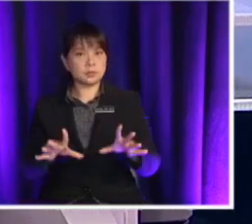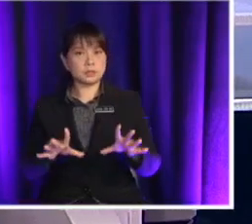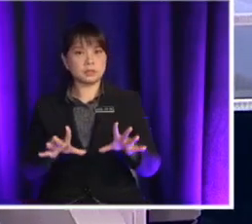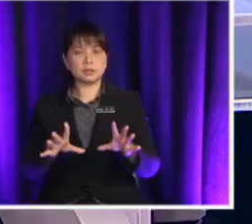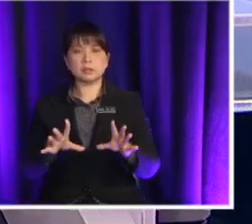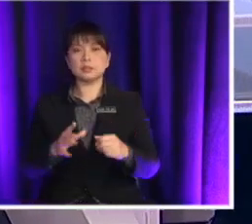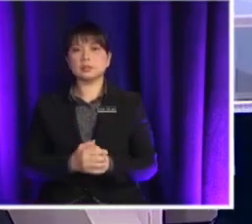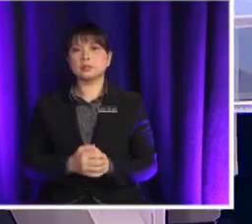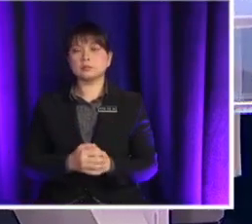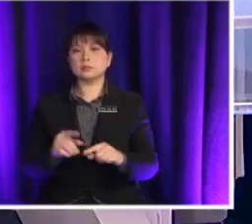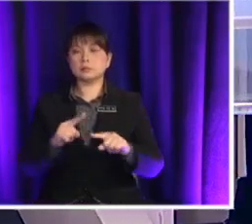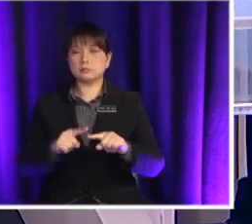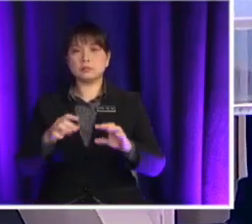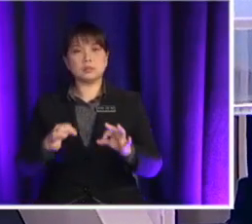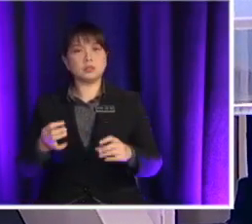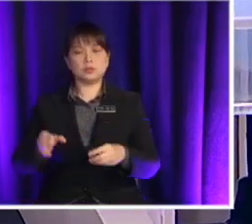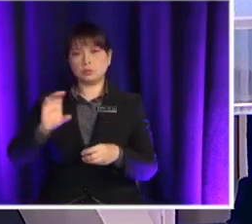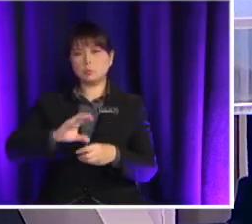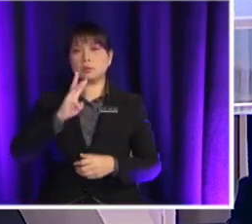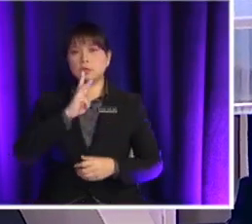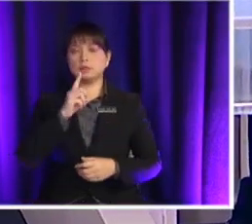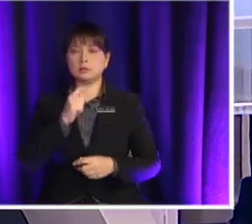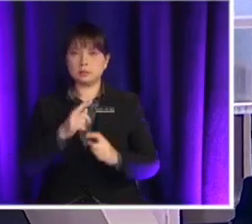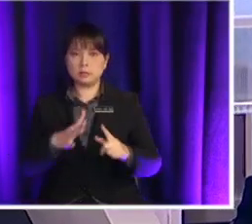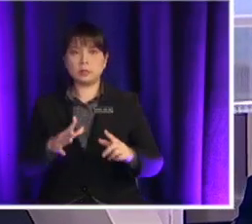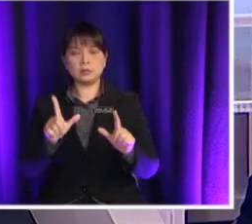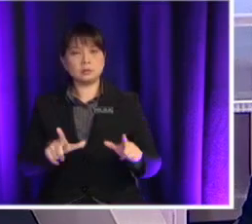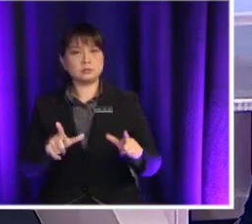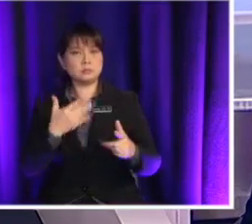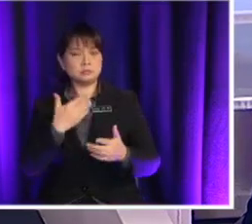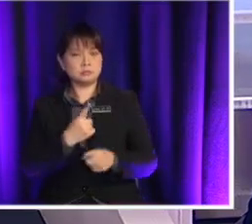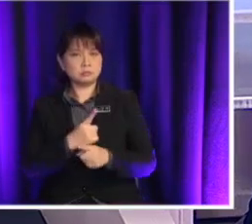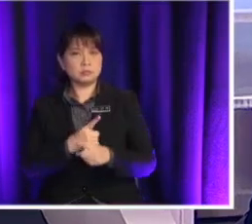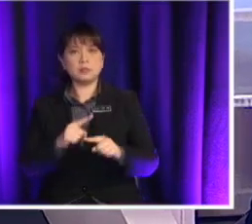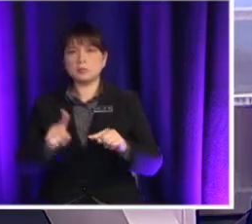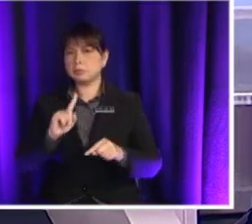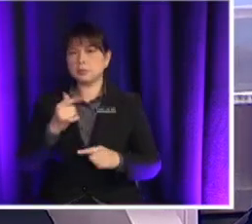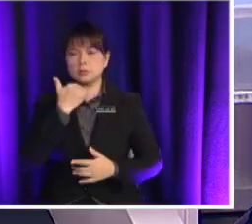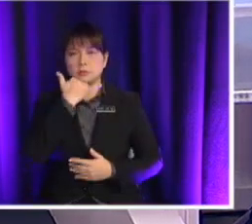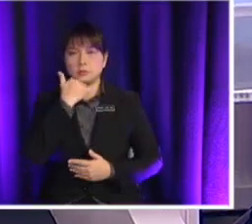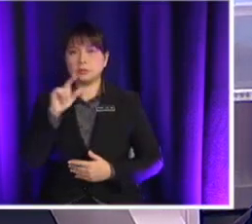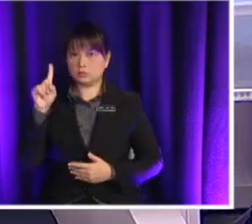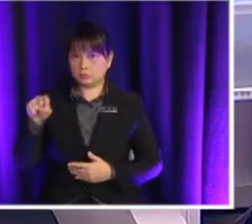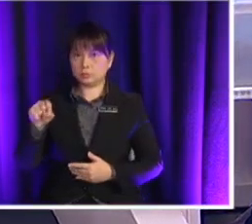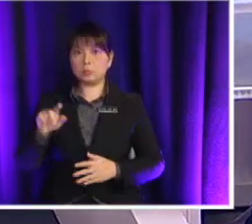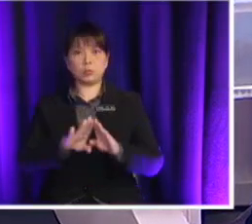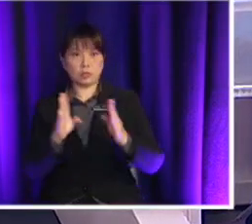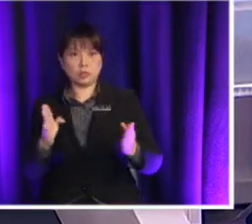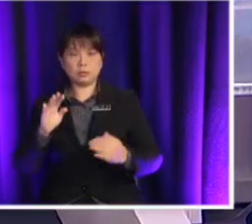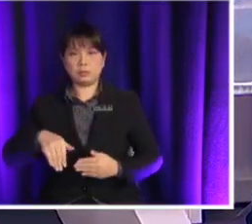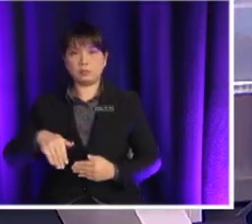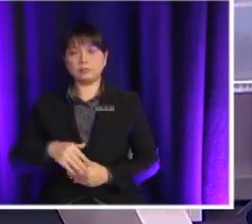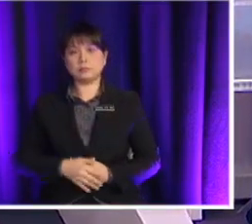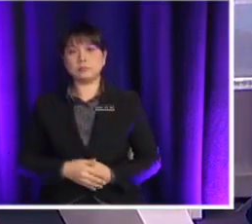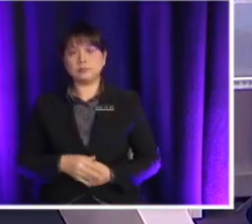dinyalakan. Saya dah tuang dah air, dah buat pasang semua betul-betul. Tapi dekat mana salahnya, Okey, cikgu? switch buka tak? Switch dah buka Dah cikgu. buka.